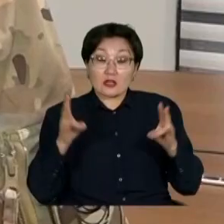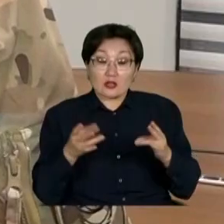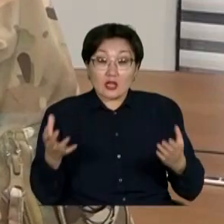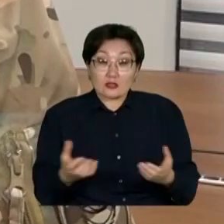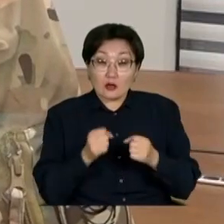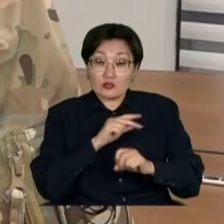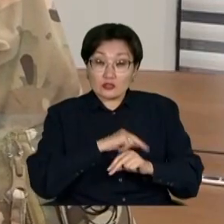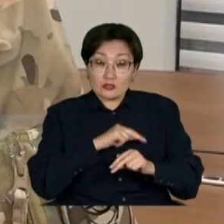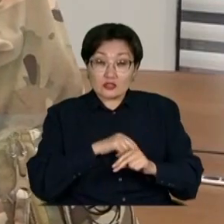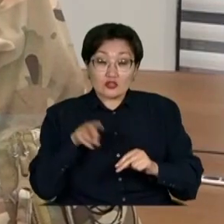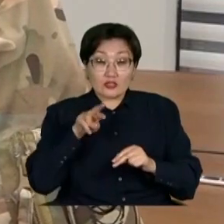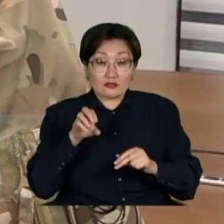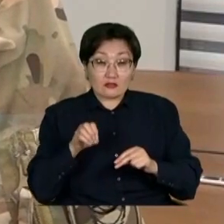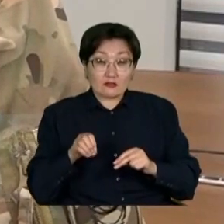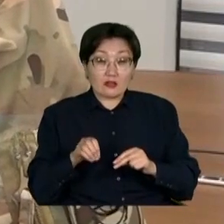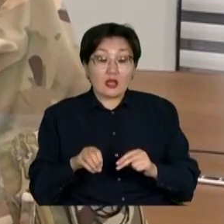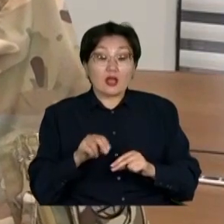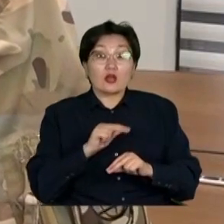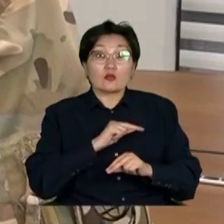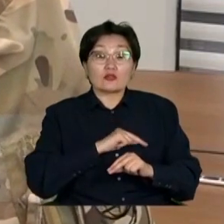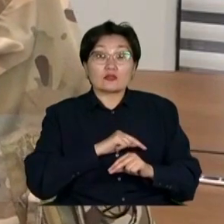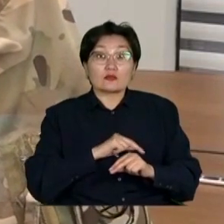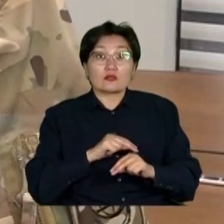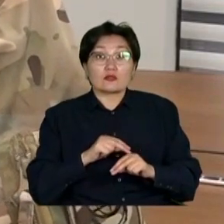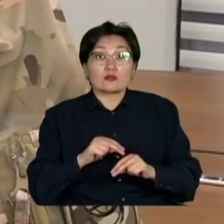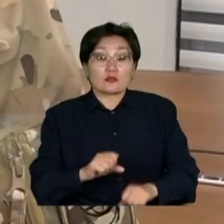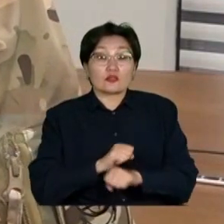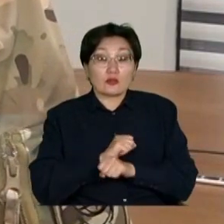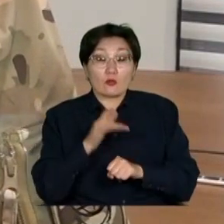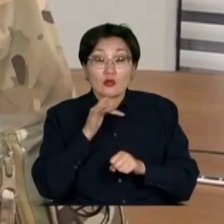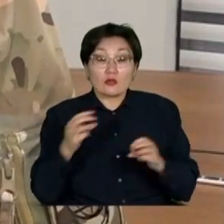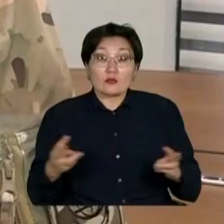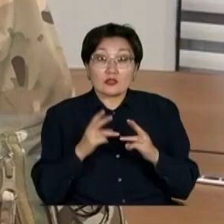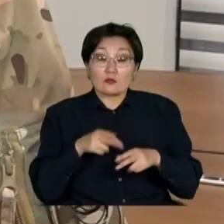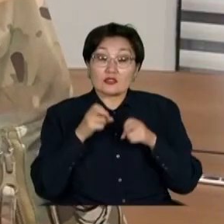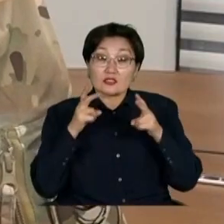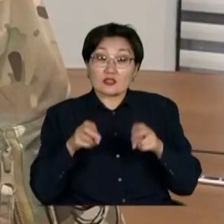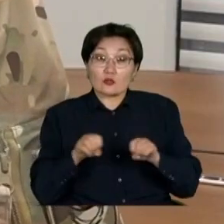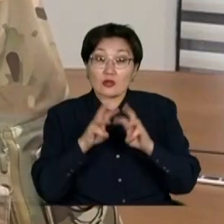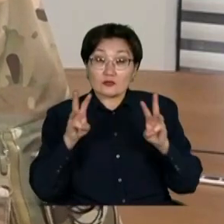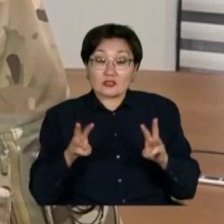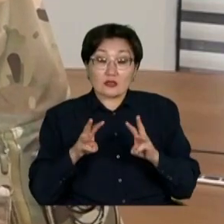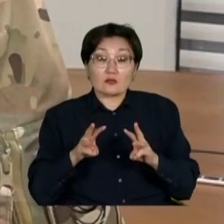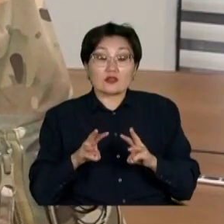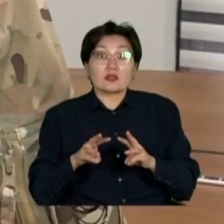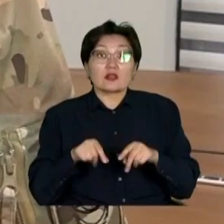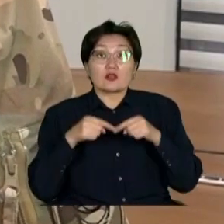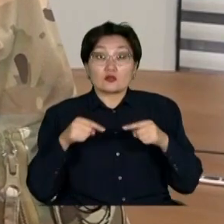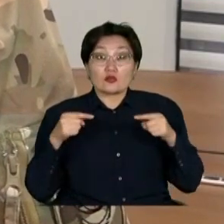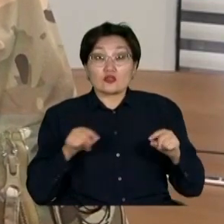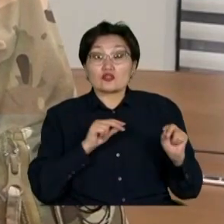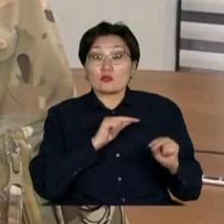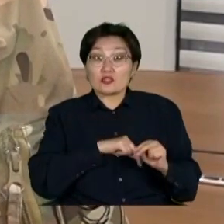жұмыстар, сонымен қатар қызметтен тыс уақытта өрттің қауіпсіздігін қамтамасыз ететін профилактикалық жұмыстарға